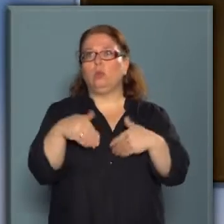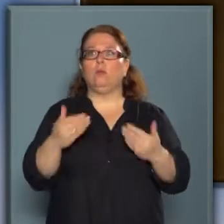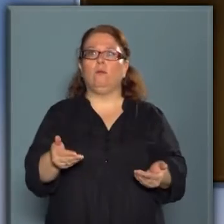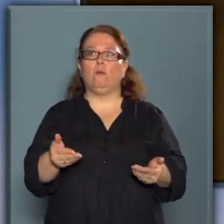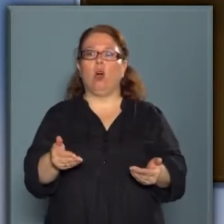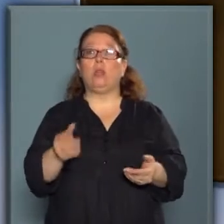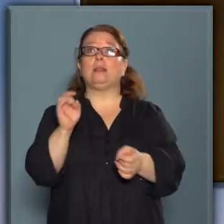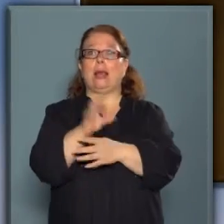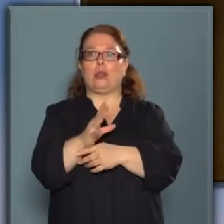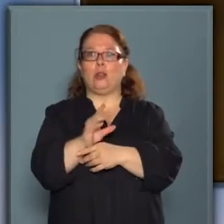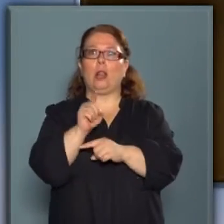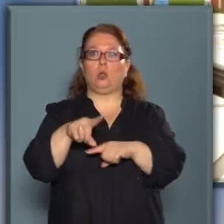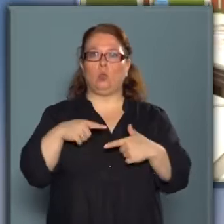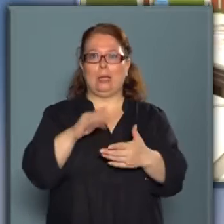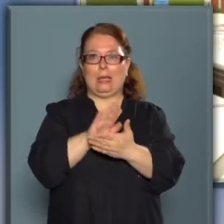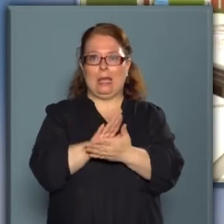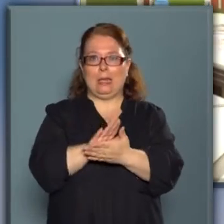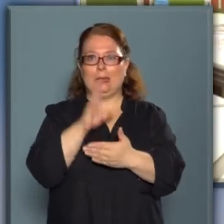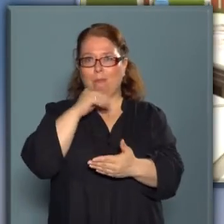vagy szerencsére túlélt